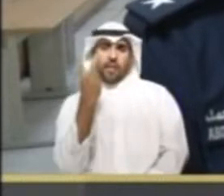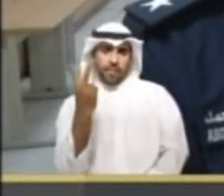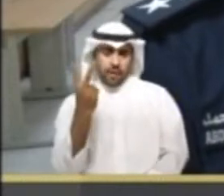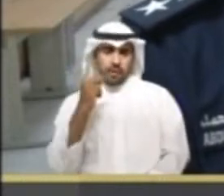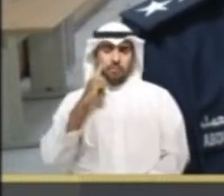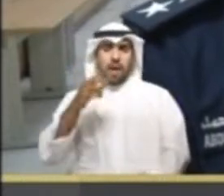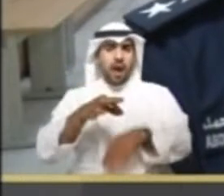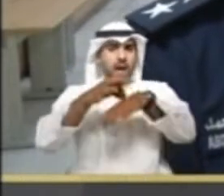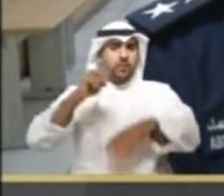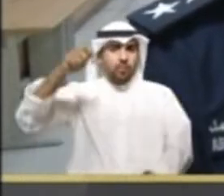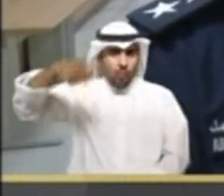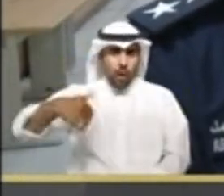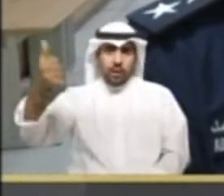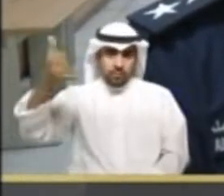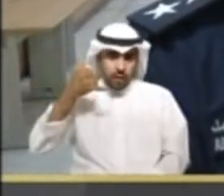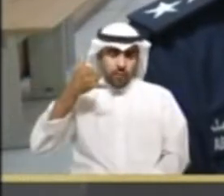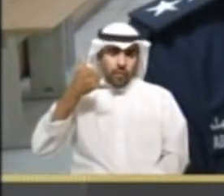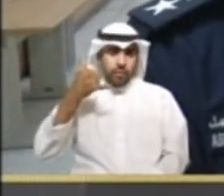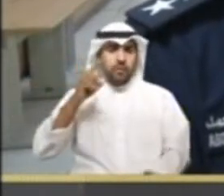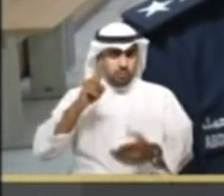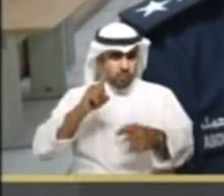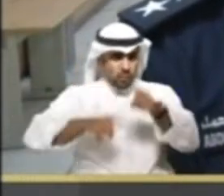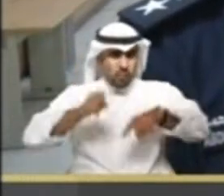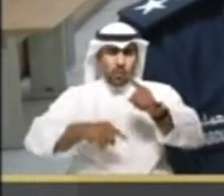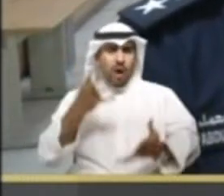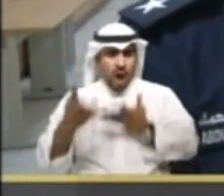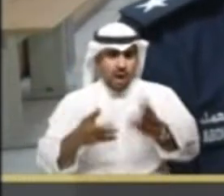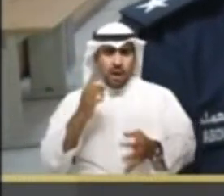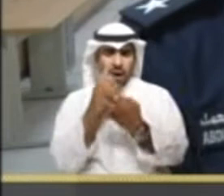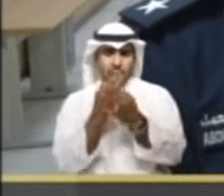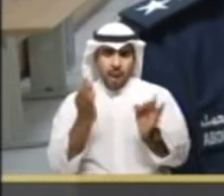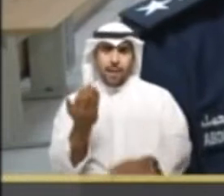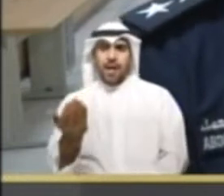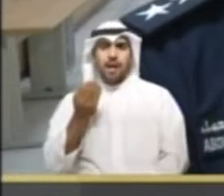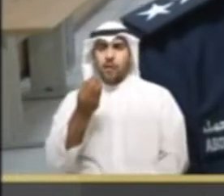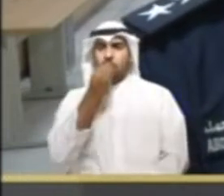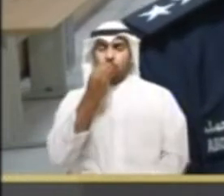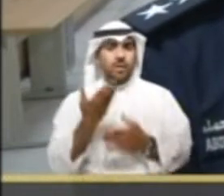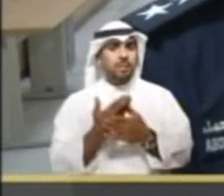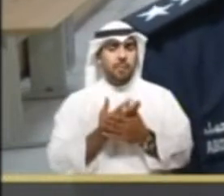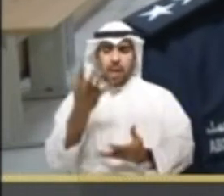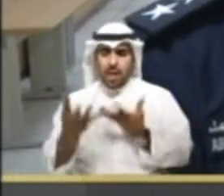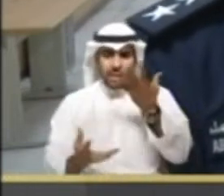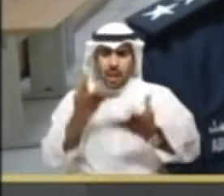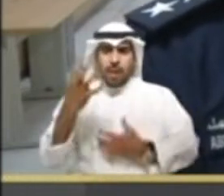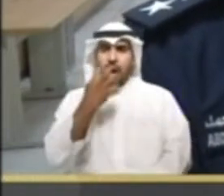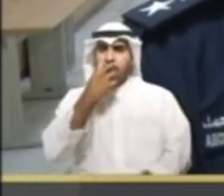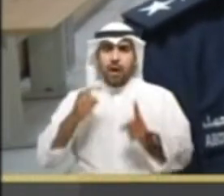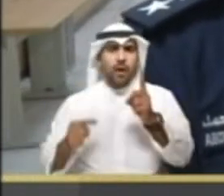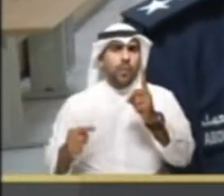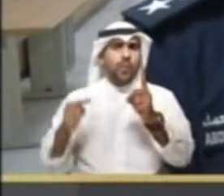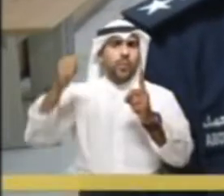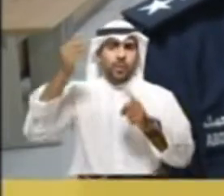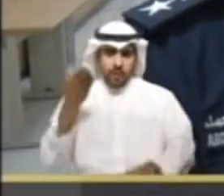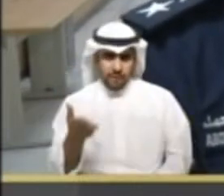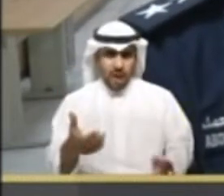وأكثر البلاغات تكون طبعا قبل الفطور بساعة أو ساعتين بسبب الطبخ والحرارة الزايدة،